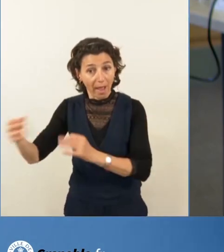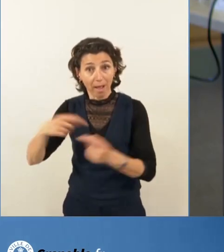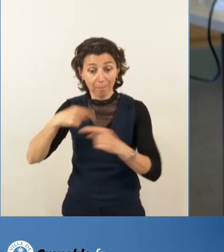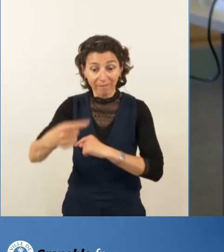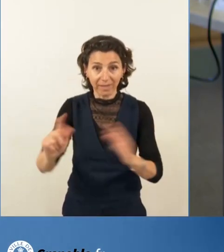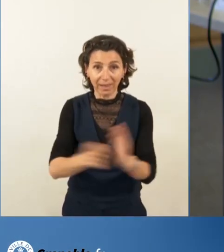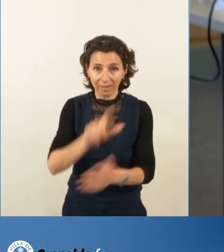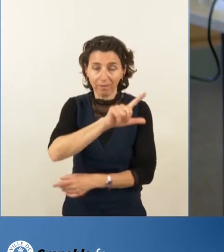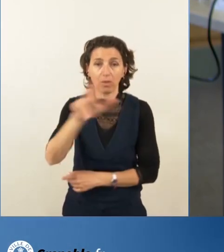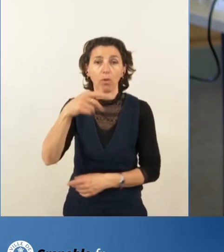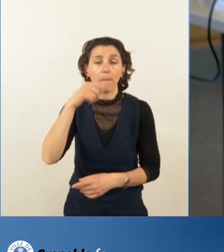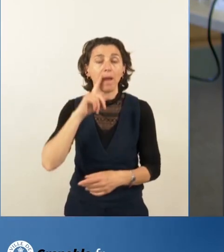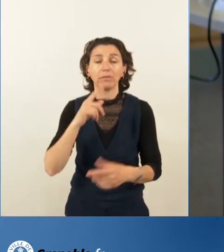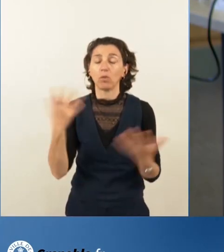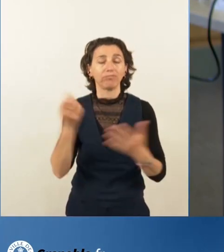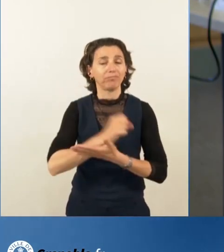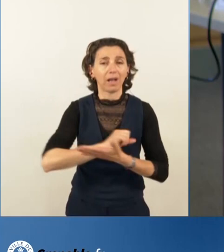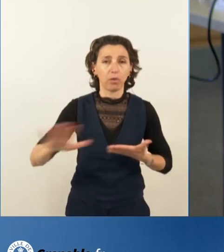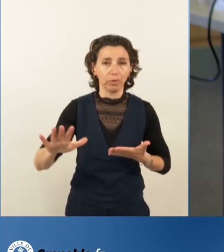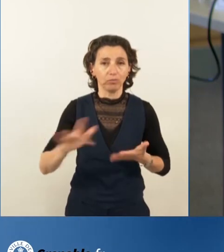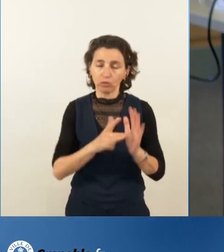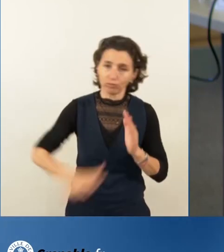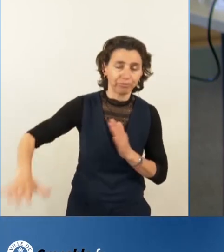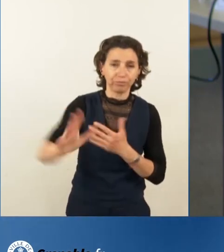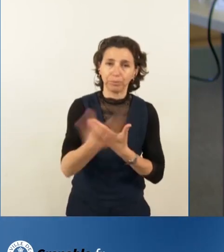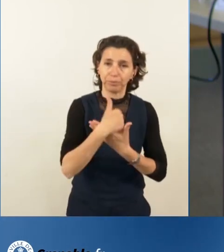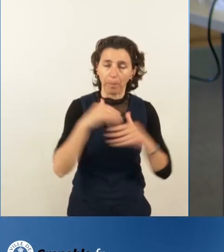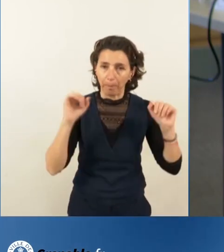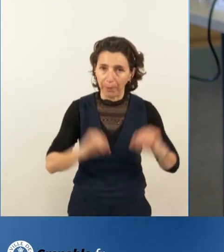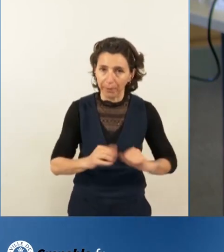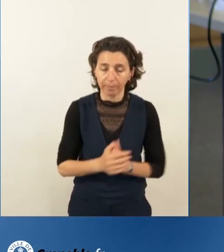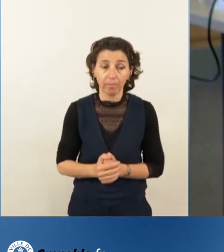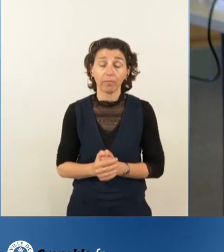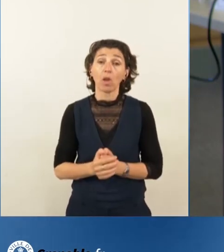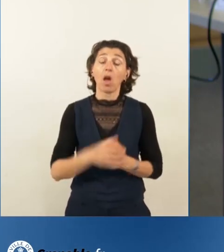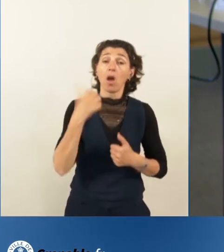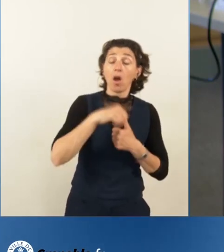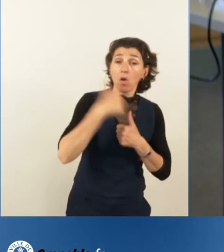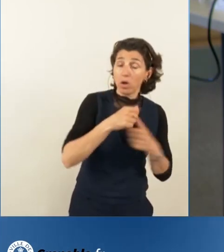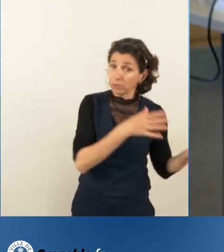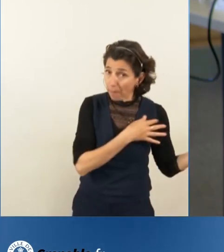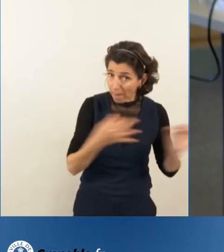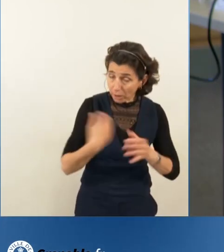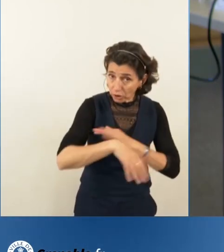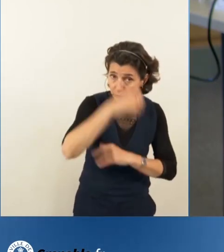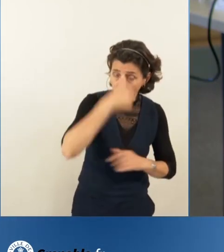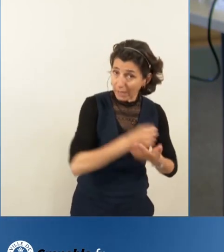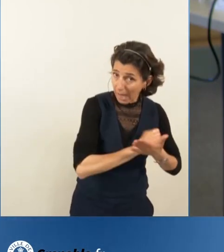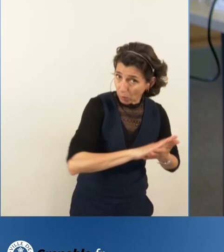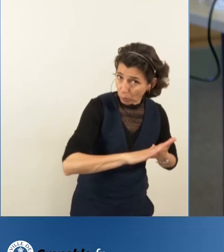mai l'accès à la collection permanente du Musée sera donc gratuit pour toutes et tous tout au long de l'année